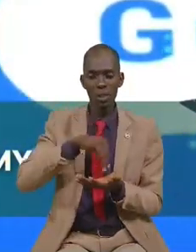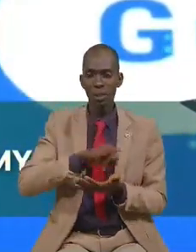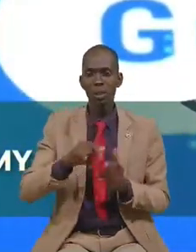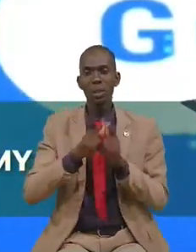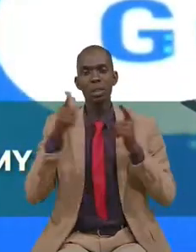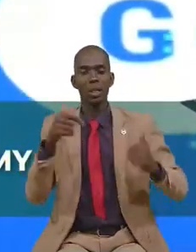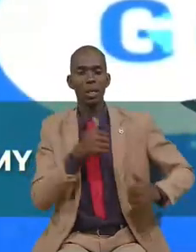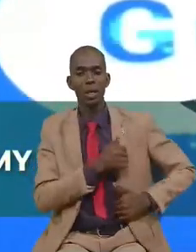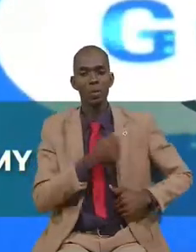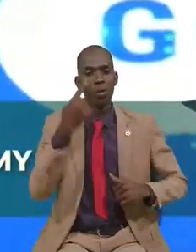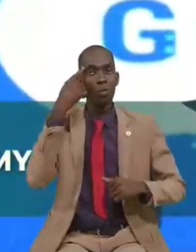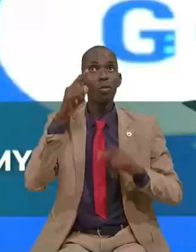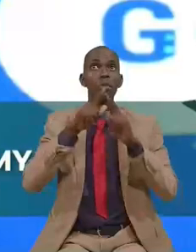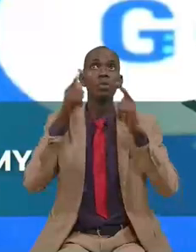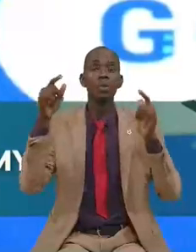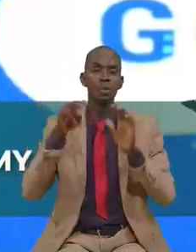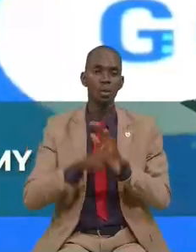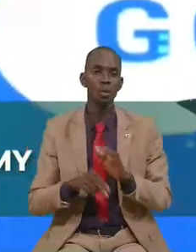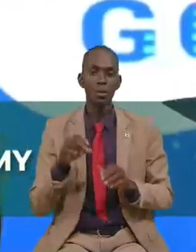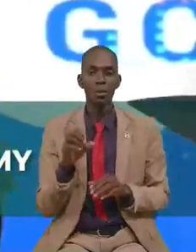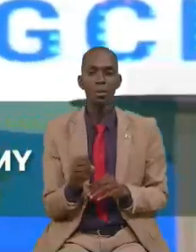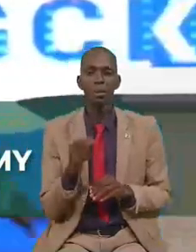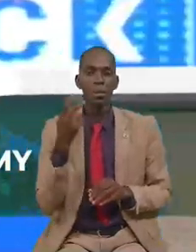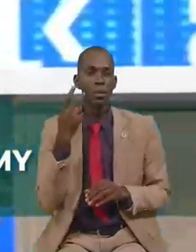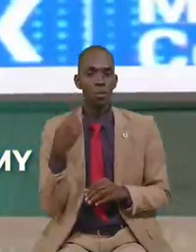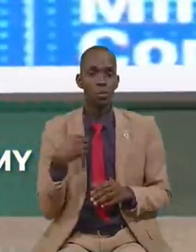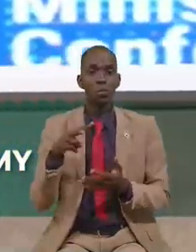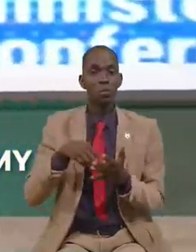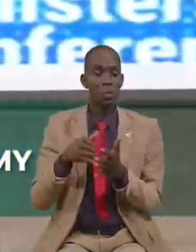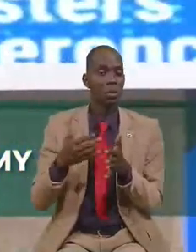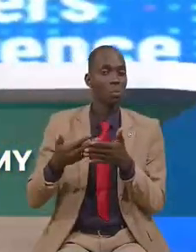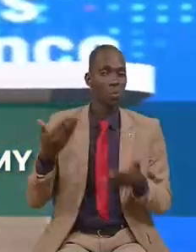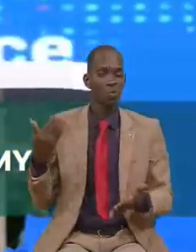pour les exploits. Nous avons déjà lu